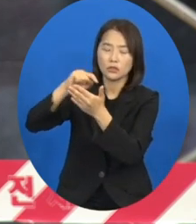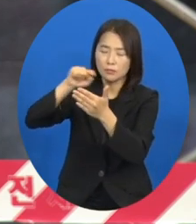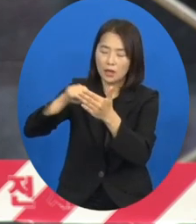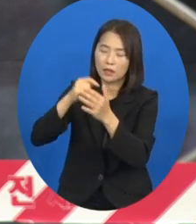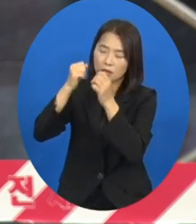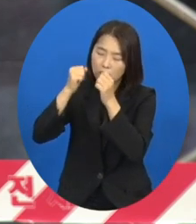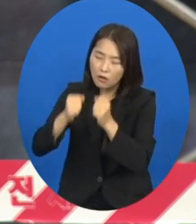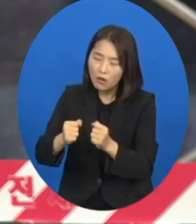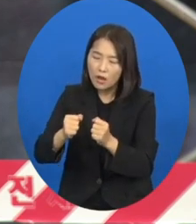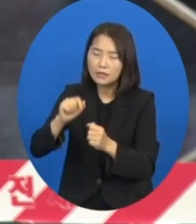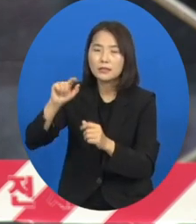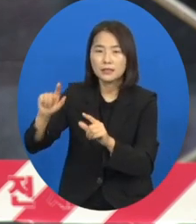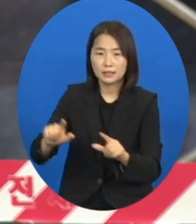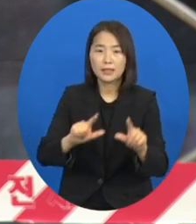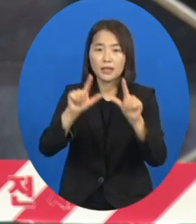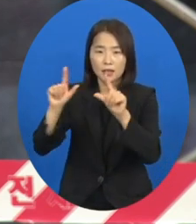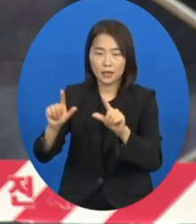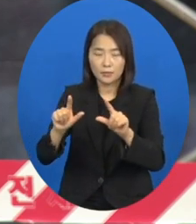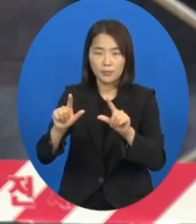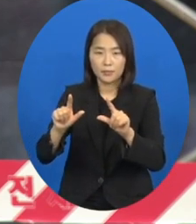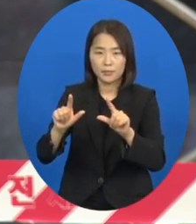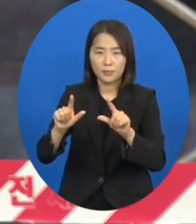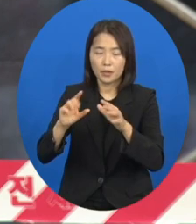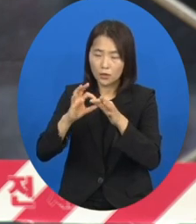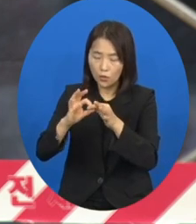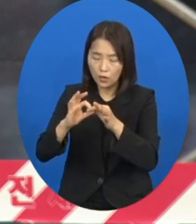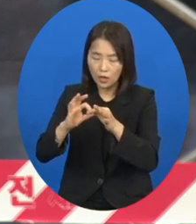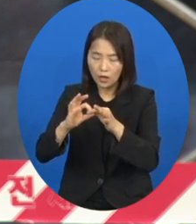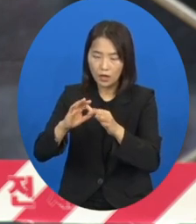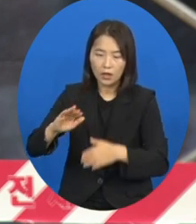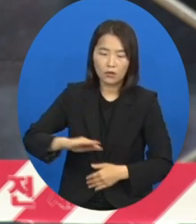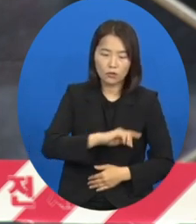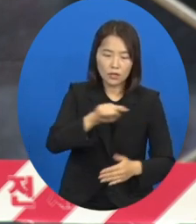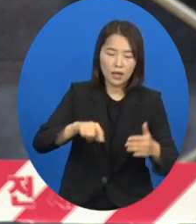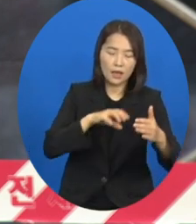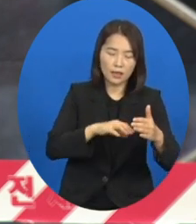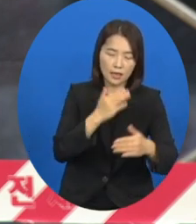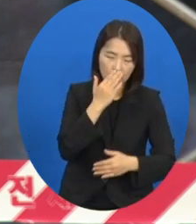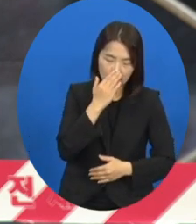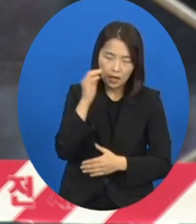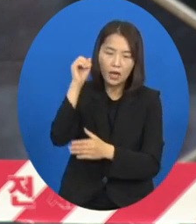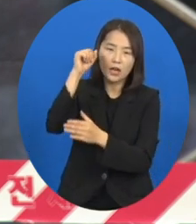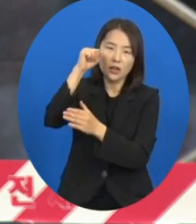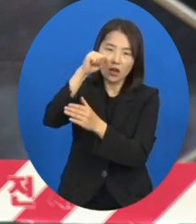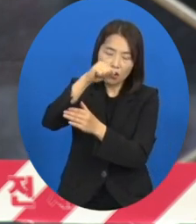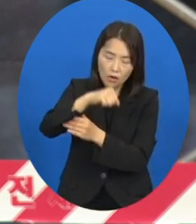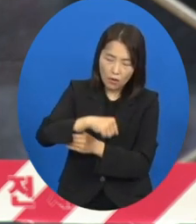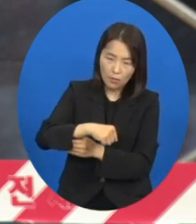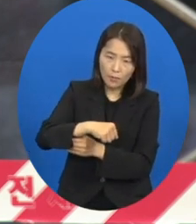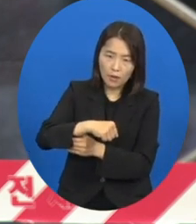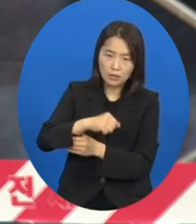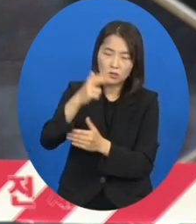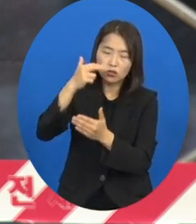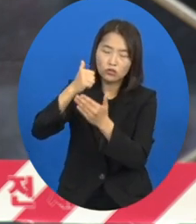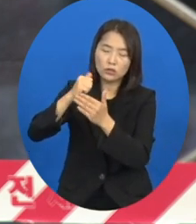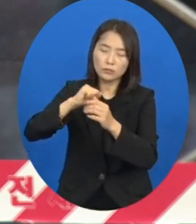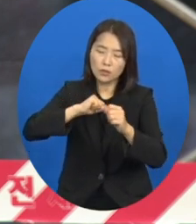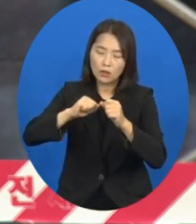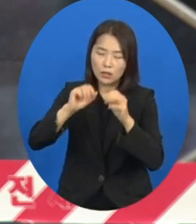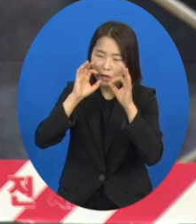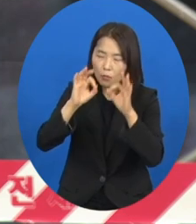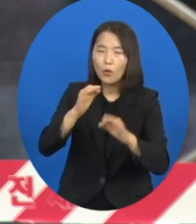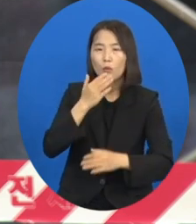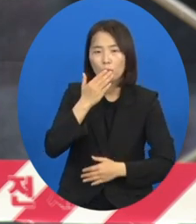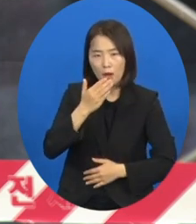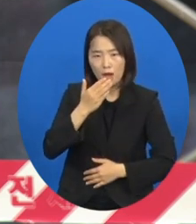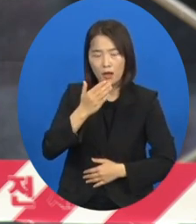삶이 우리 안에 착한 열매를 맺어가시는 주님의 역사를 경험케 한다라고 오늘 말씀을 통해서